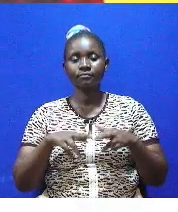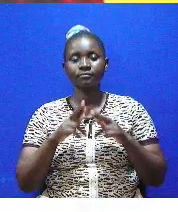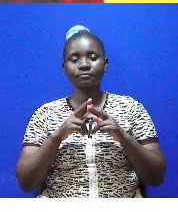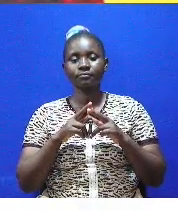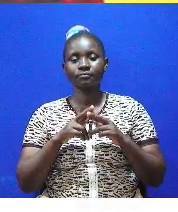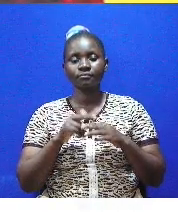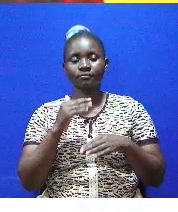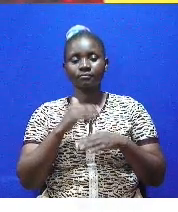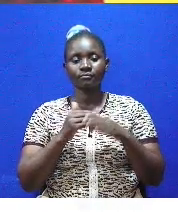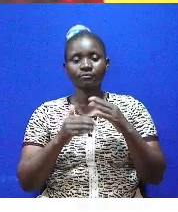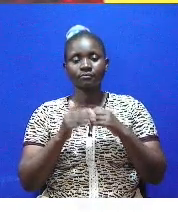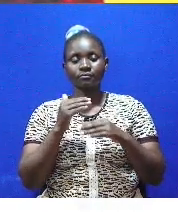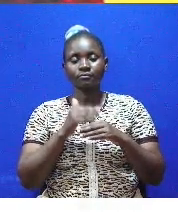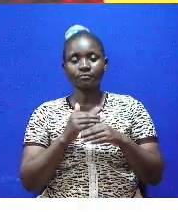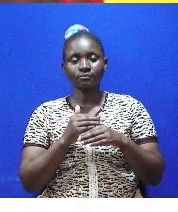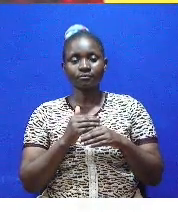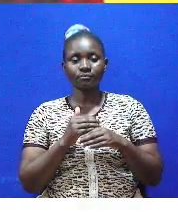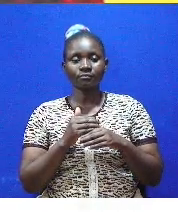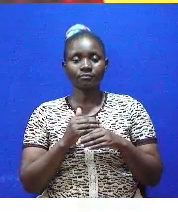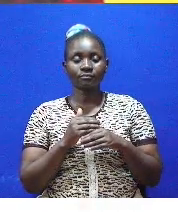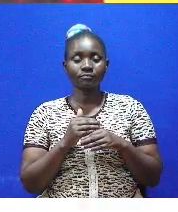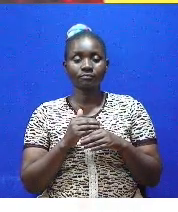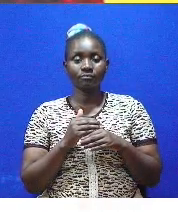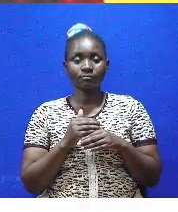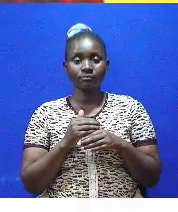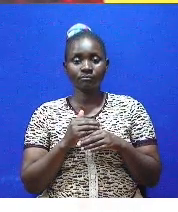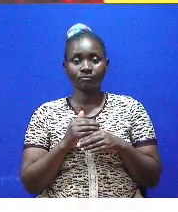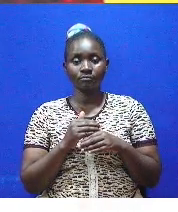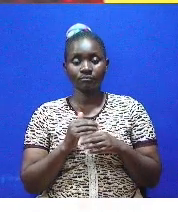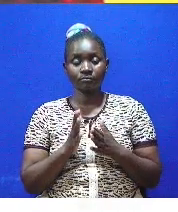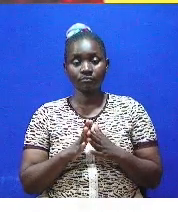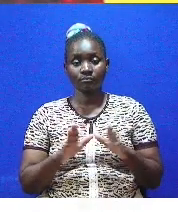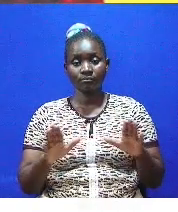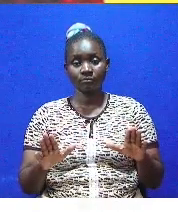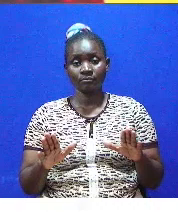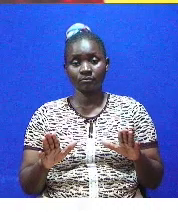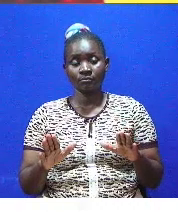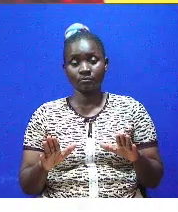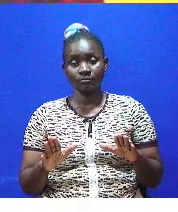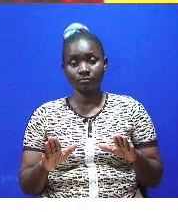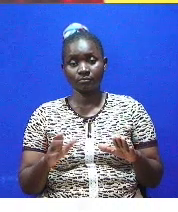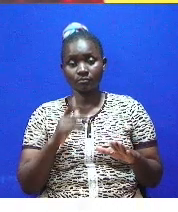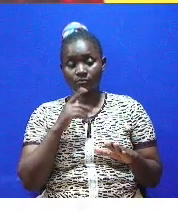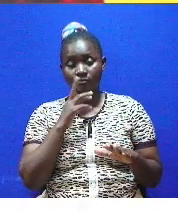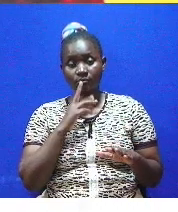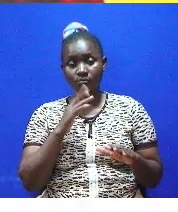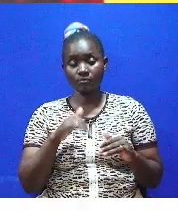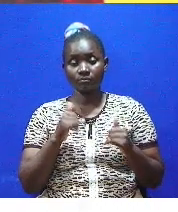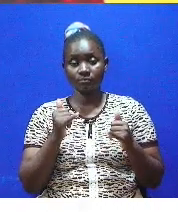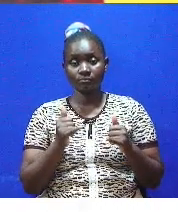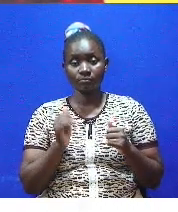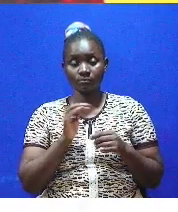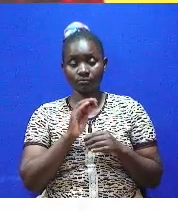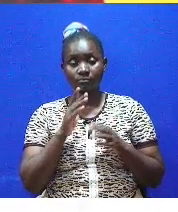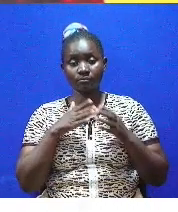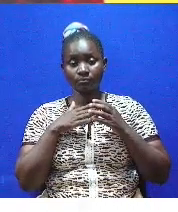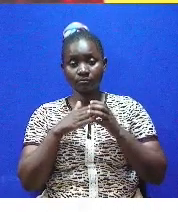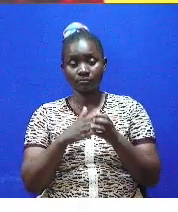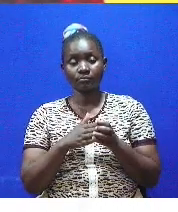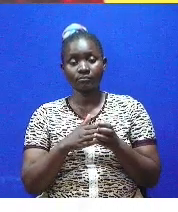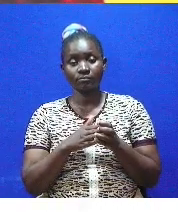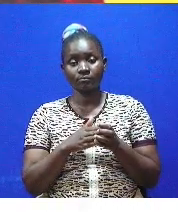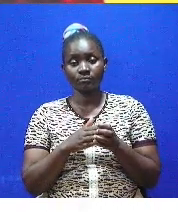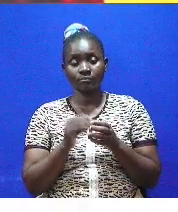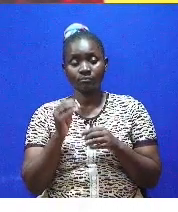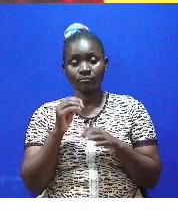gachwa niwa nyara ko bage ko unereria endemero eye moya bana chinta kana boni go nyara ko bako buri barai nyara ko bago yeso